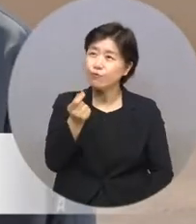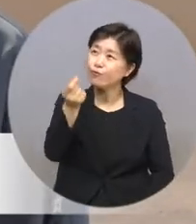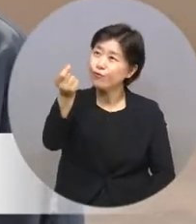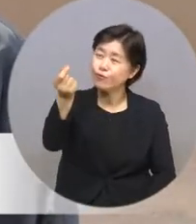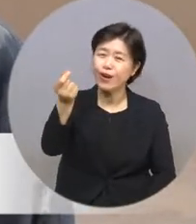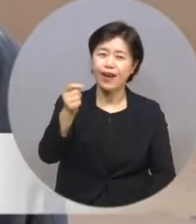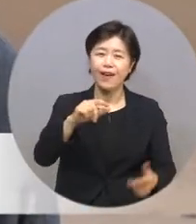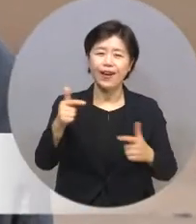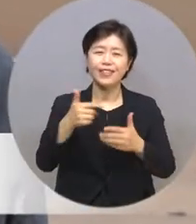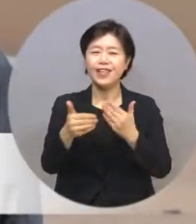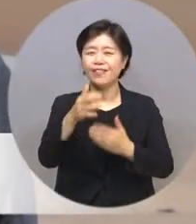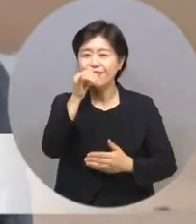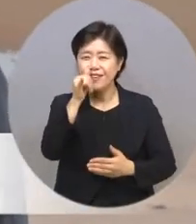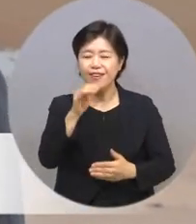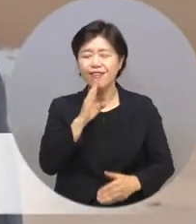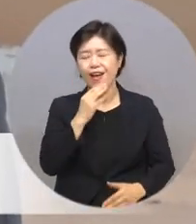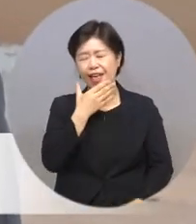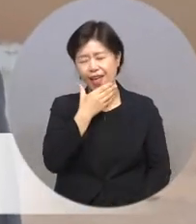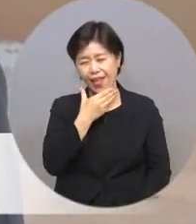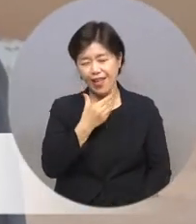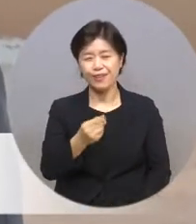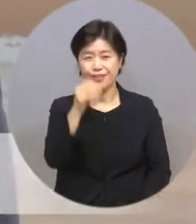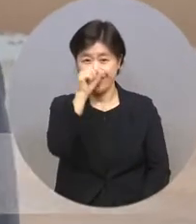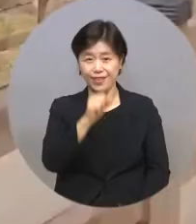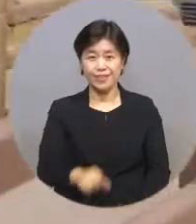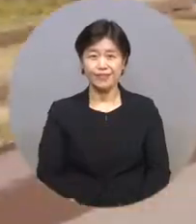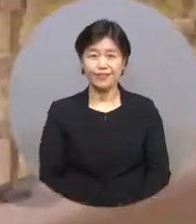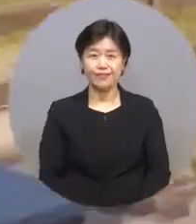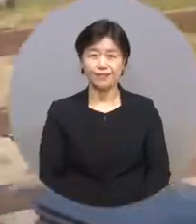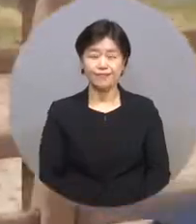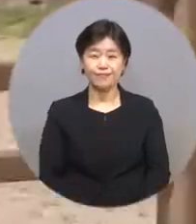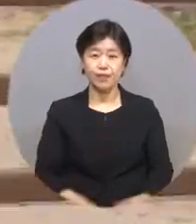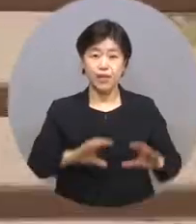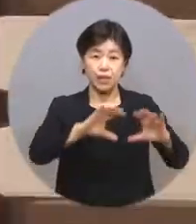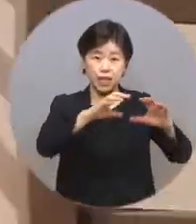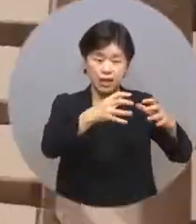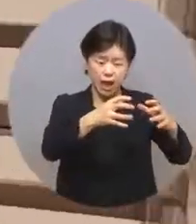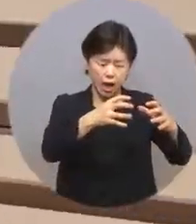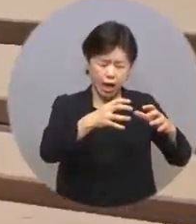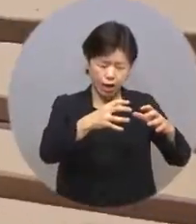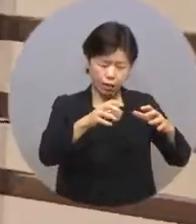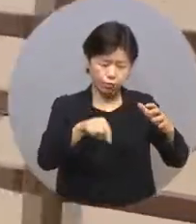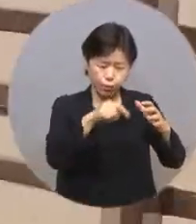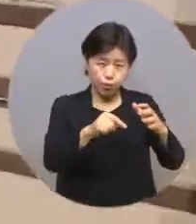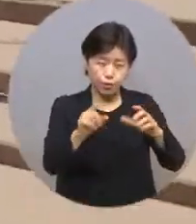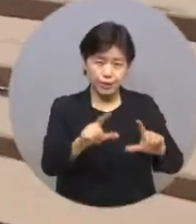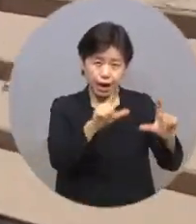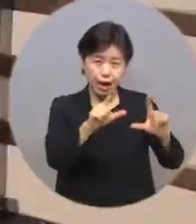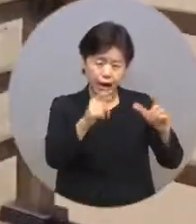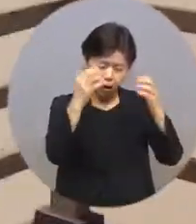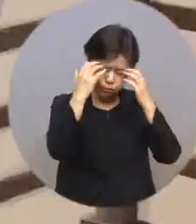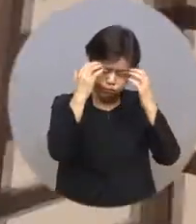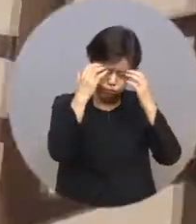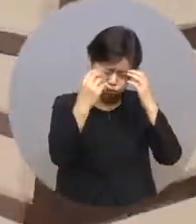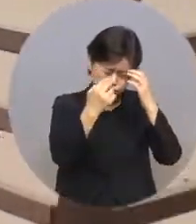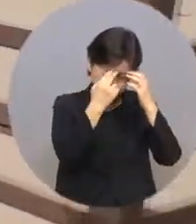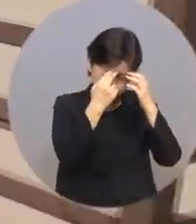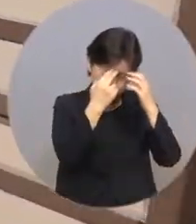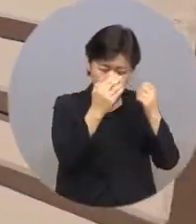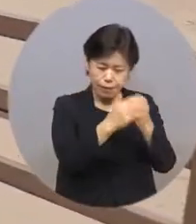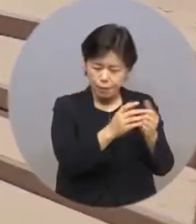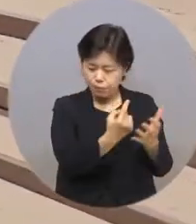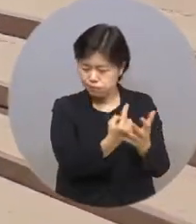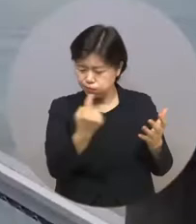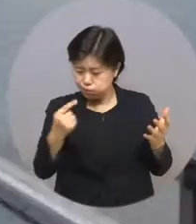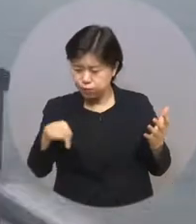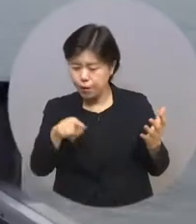뿌듯해지고 정말 행복할 행복하고 좋네요 세상을 등지려 했던 이들의 마음을 넓은 바다는 씻어주고